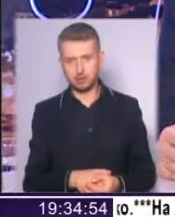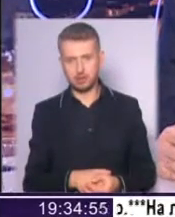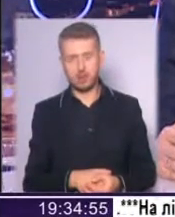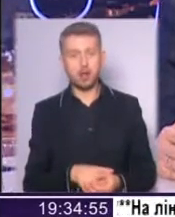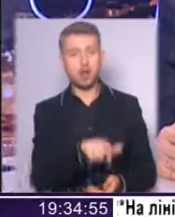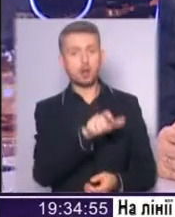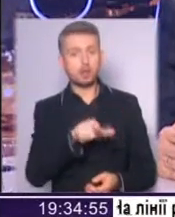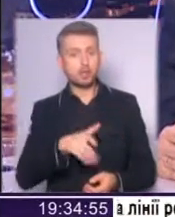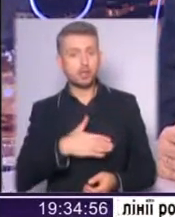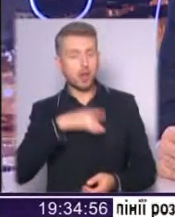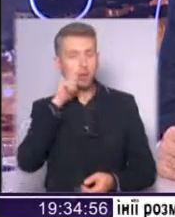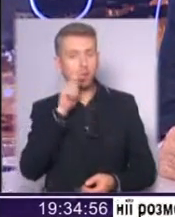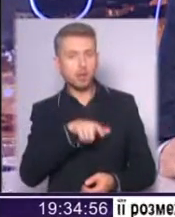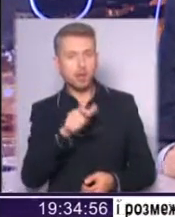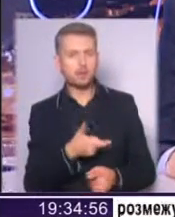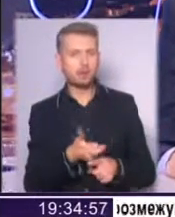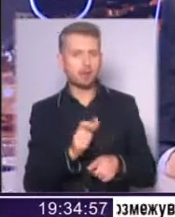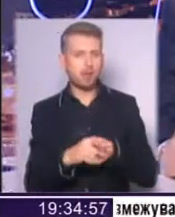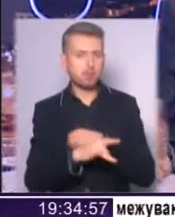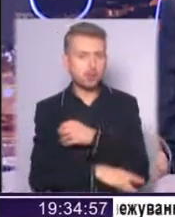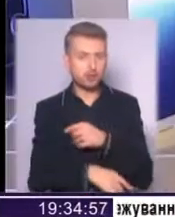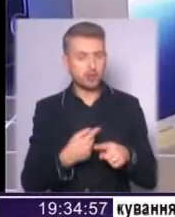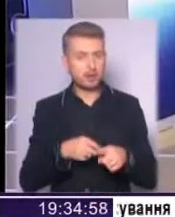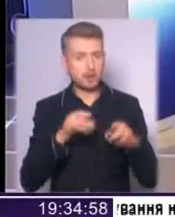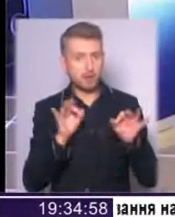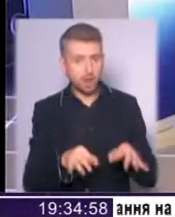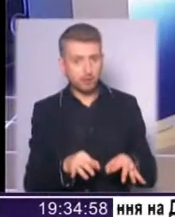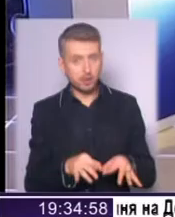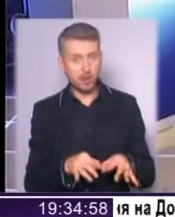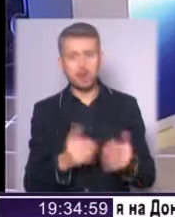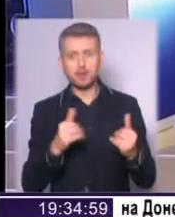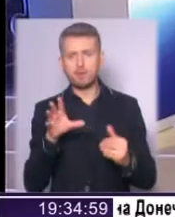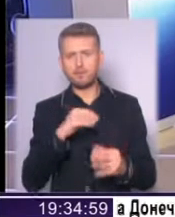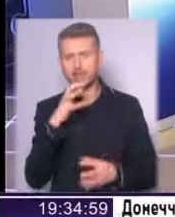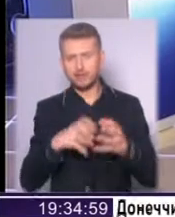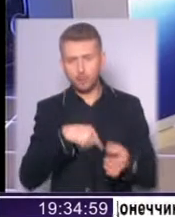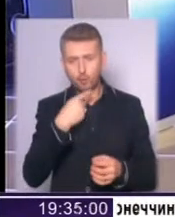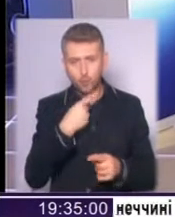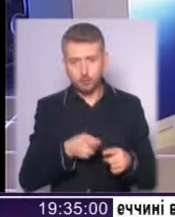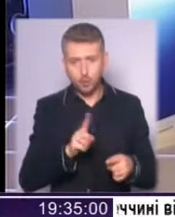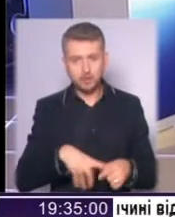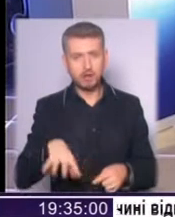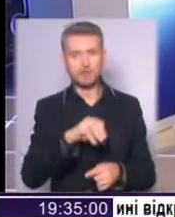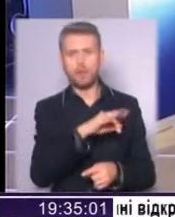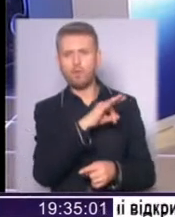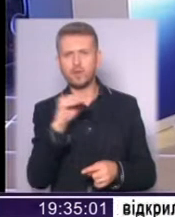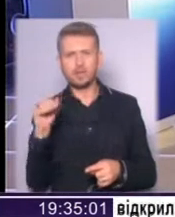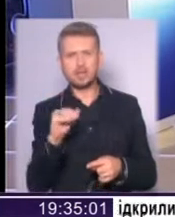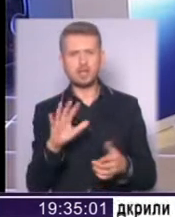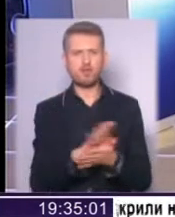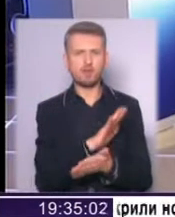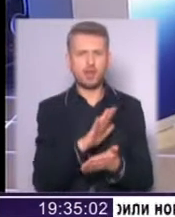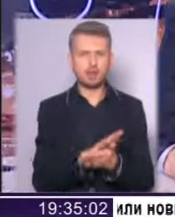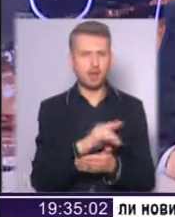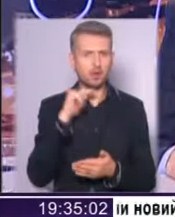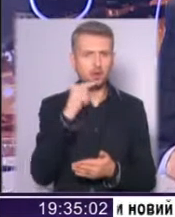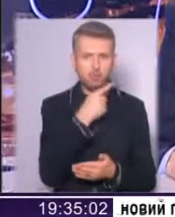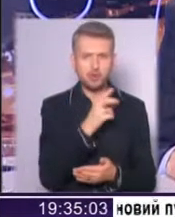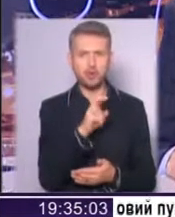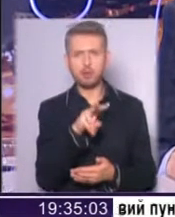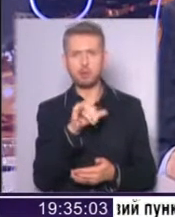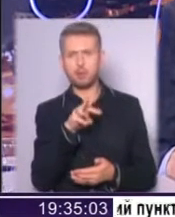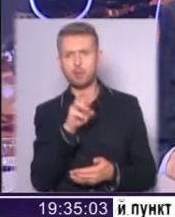рахунок тих пенсій, податкування, але все рівно. Тобто, я вважаю, що такими кроками ми просто знущаємося з